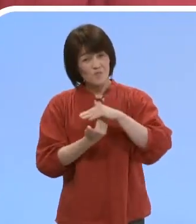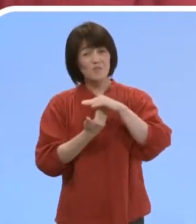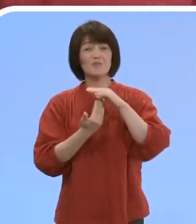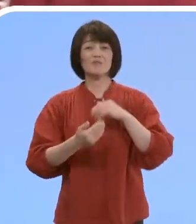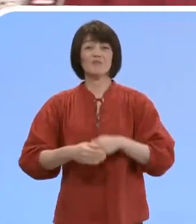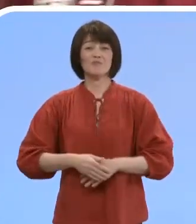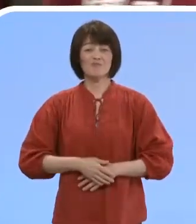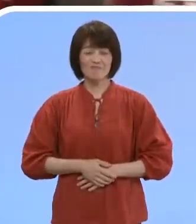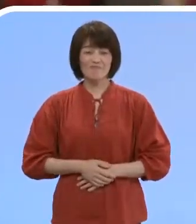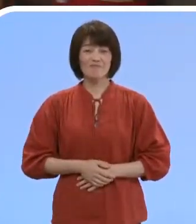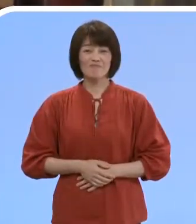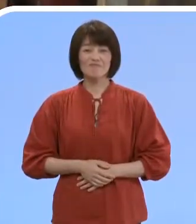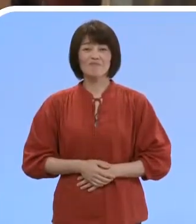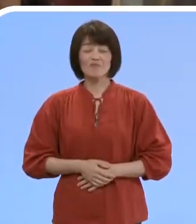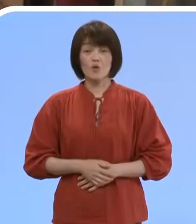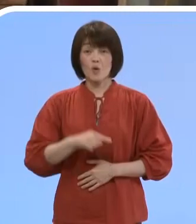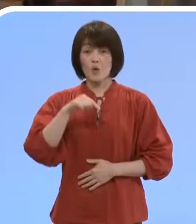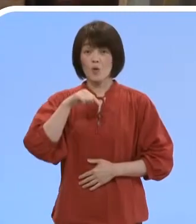しいことない、うん、